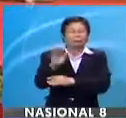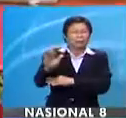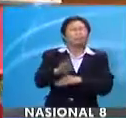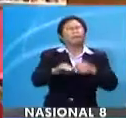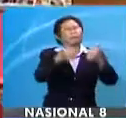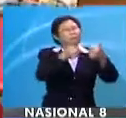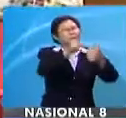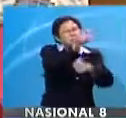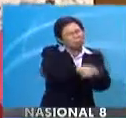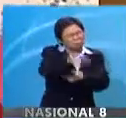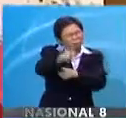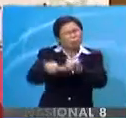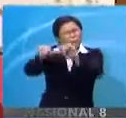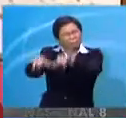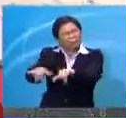of those people that are there.